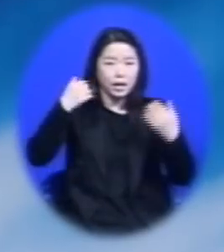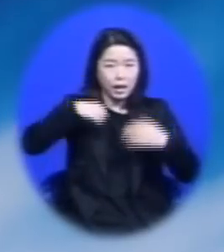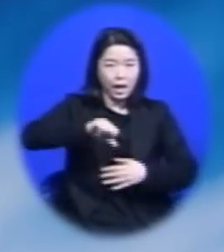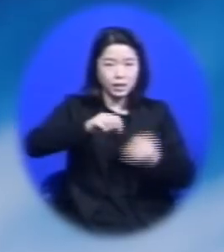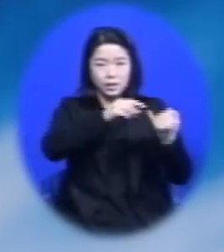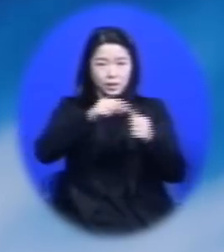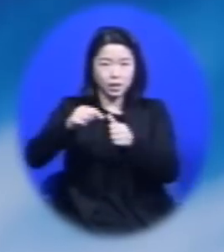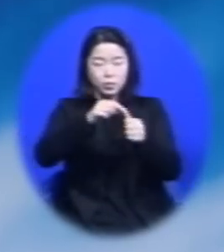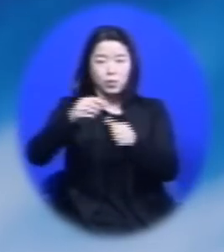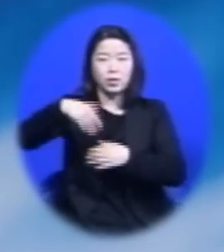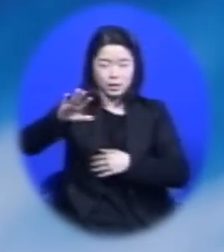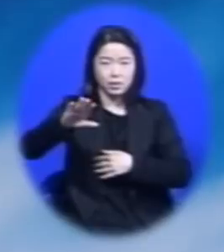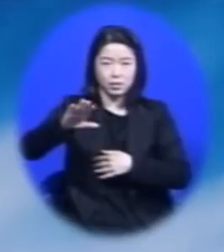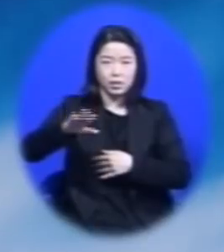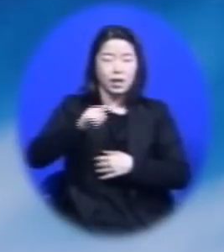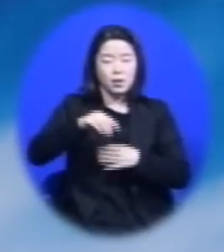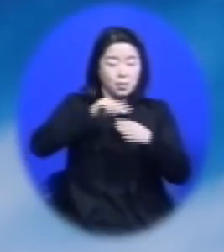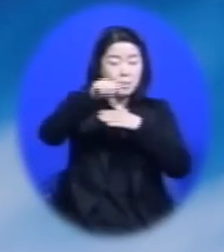가면 그렇게